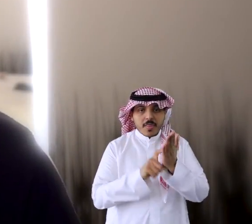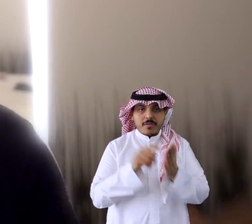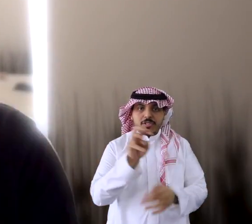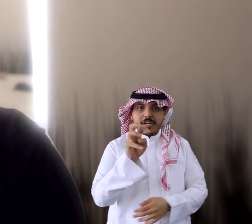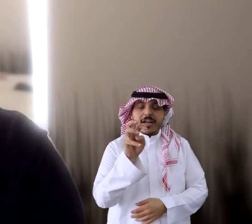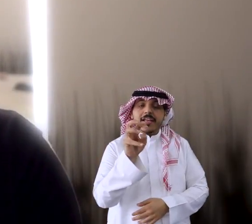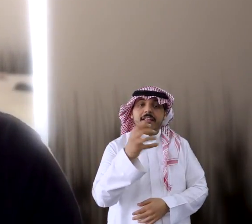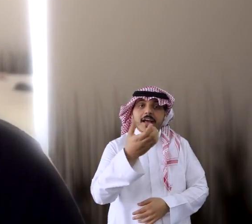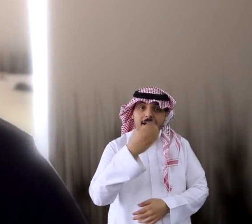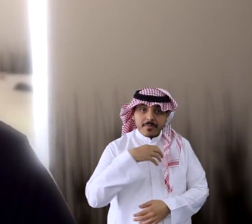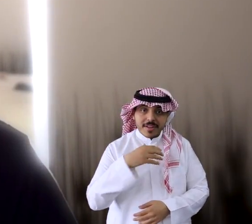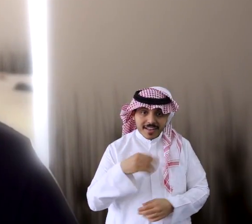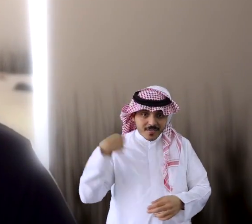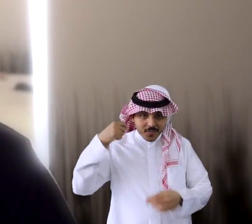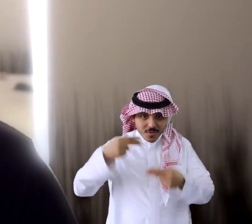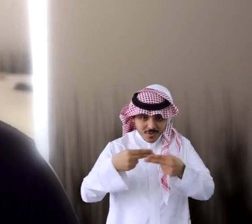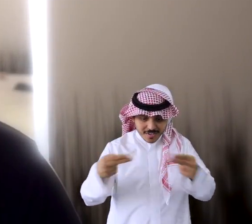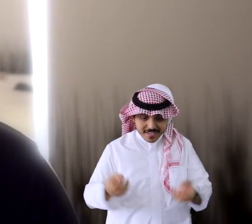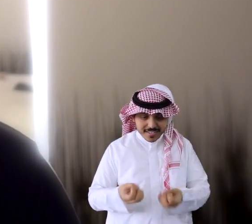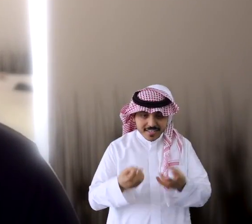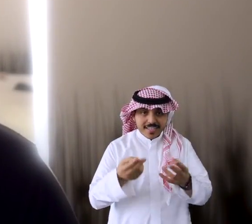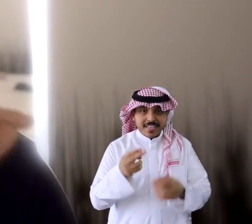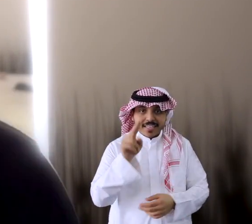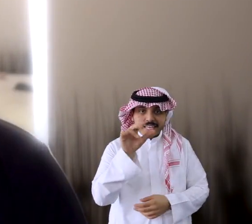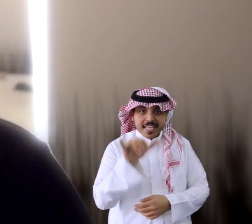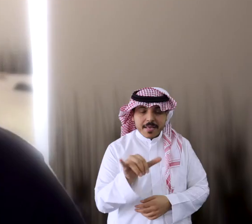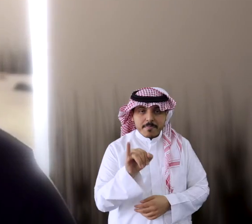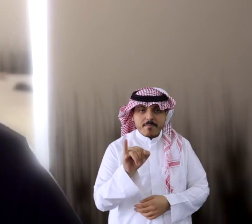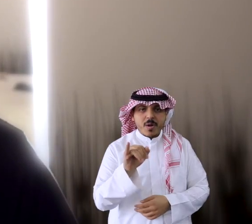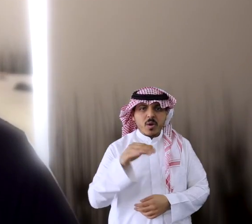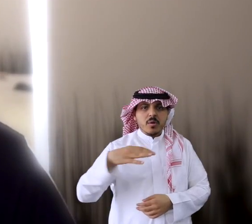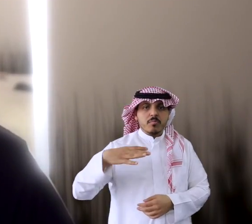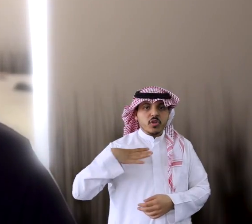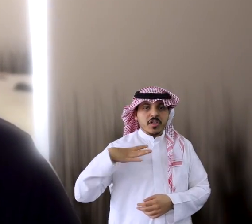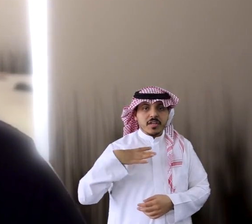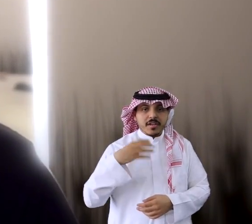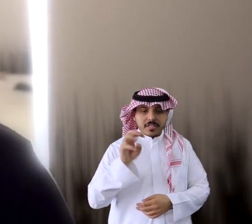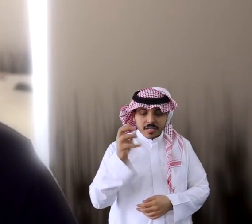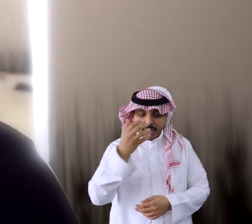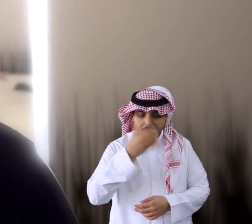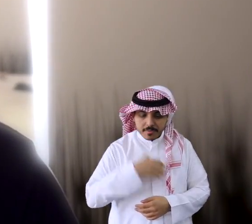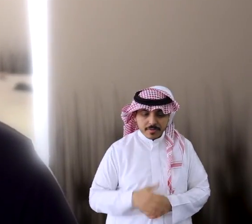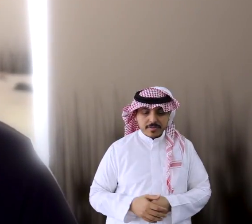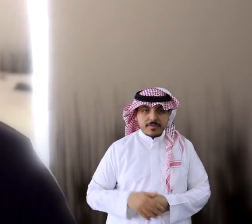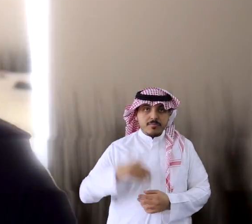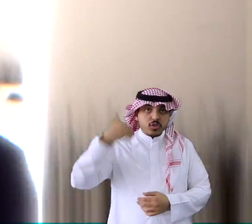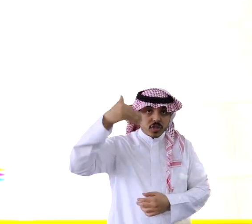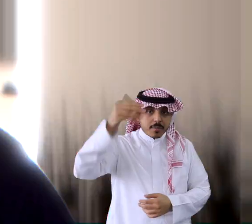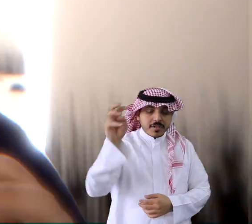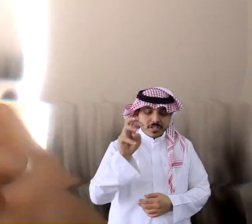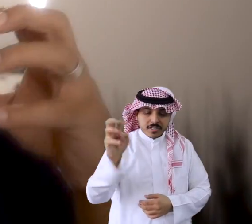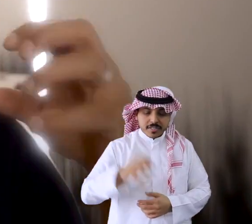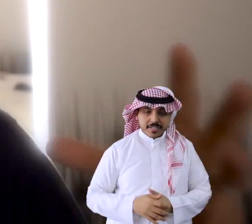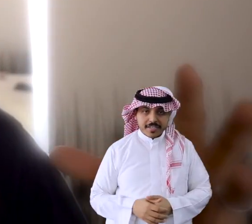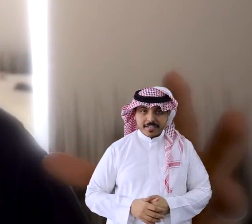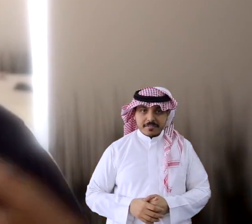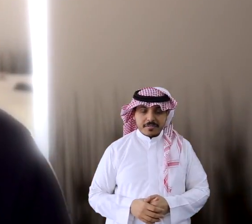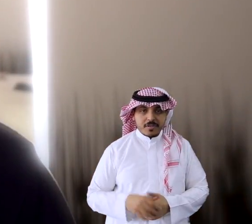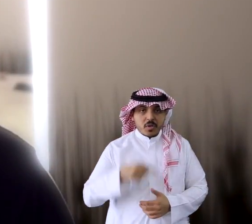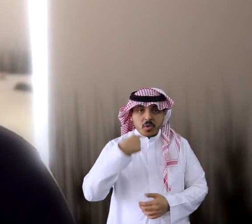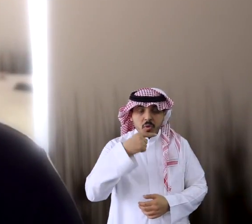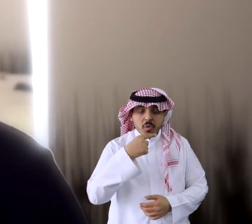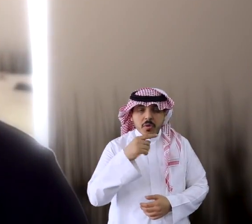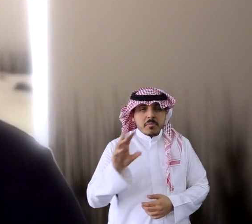أبل. وخلال الحلقة بقول لكم تيم كوك نفسه وش قاعد يقول عن مستقبل الشركة، لأنه